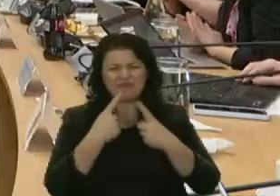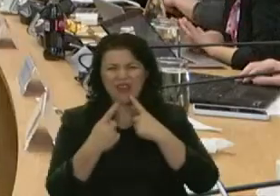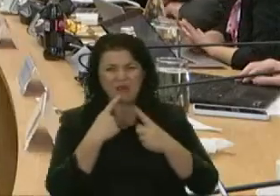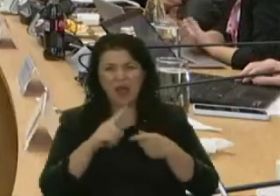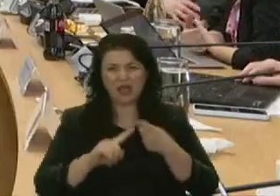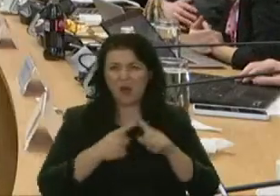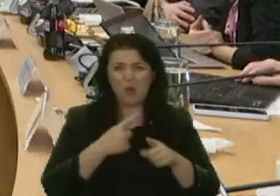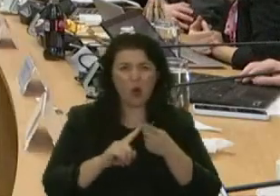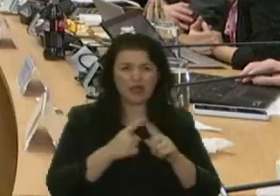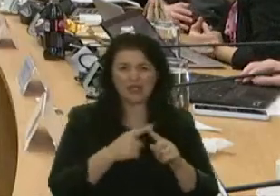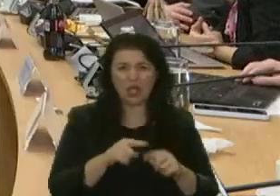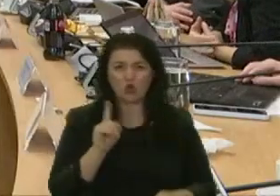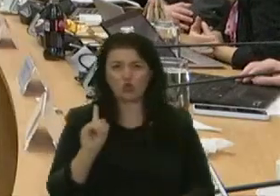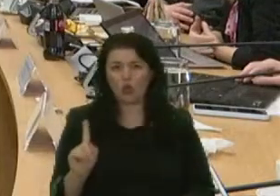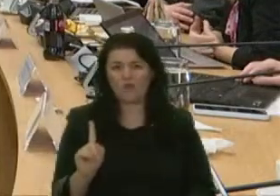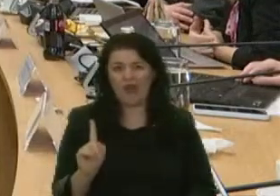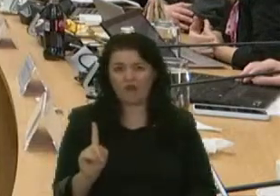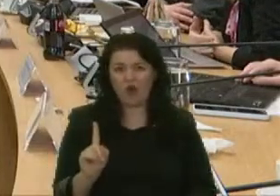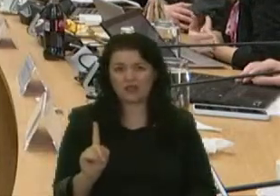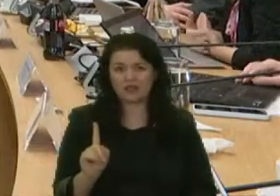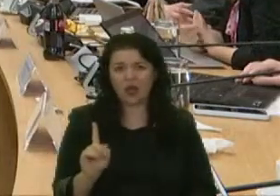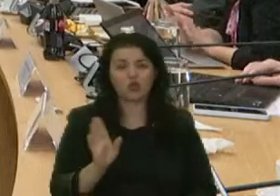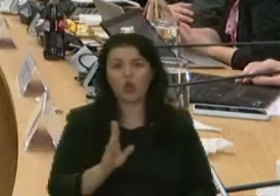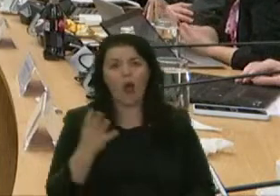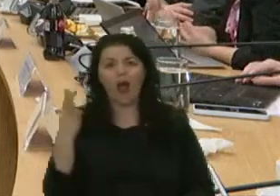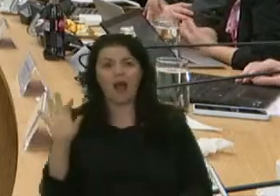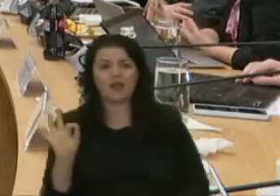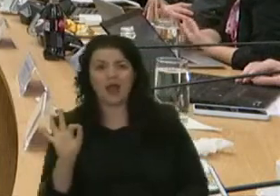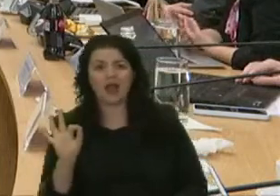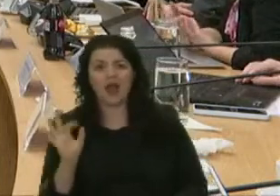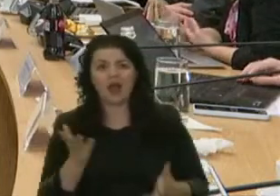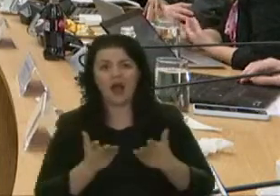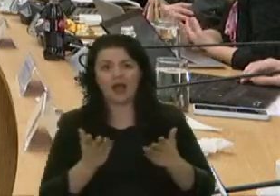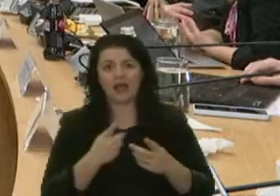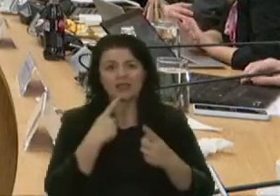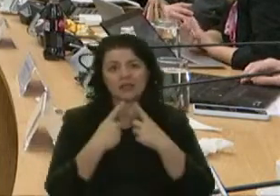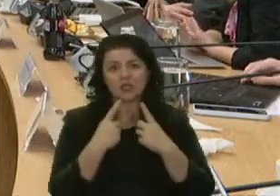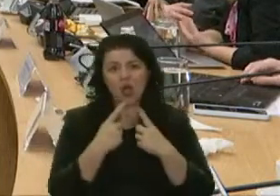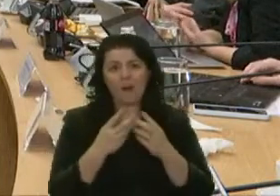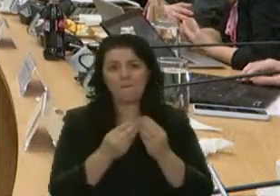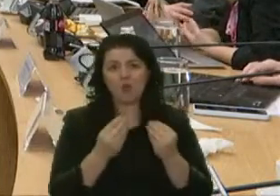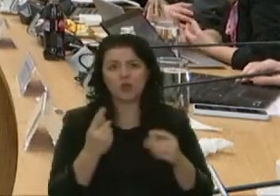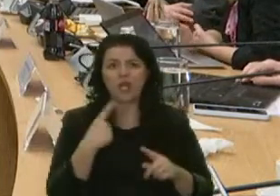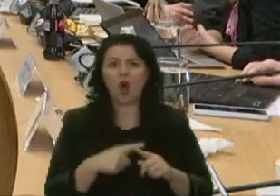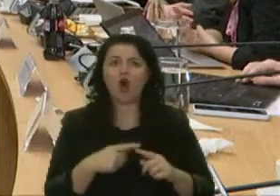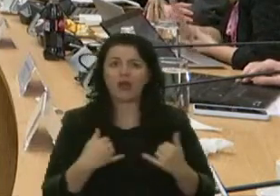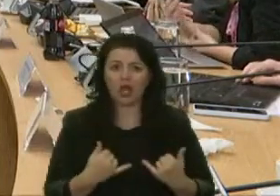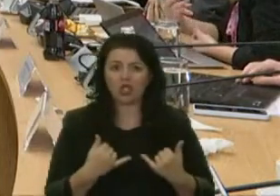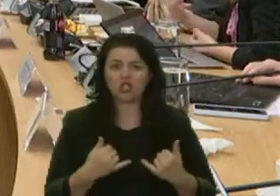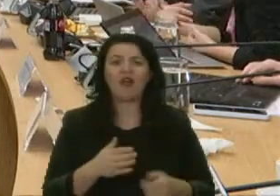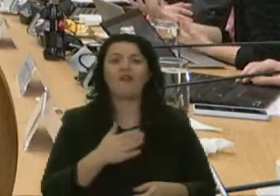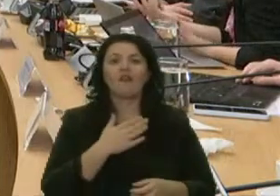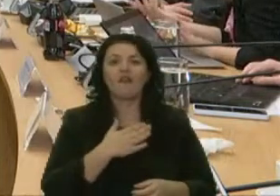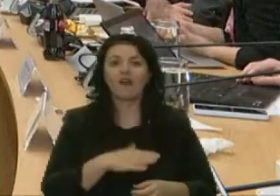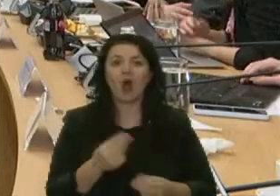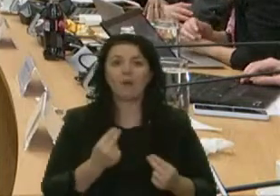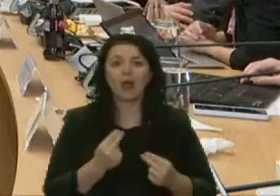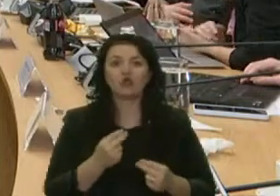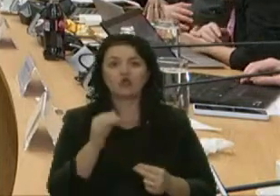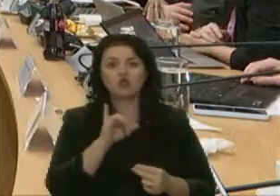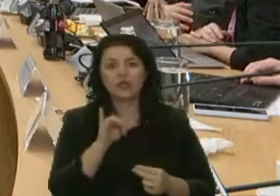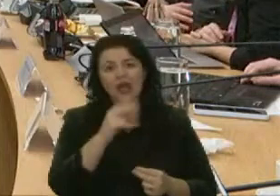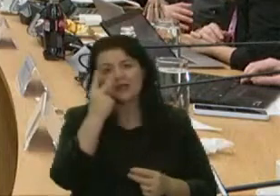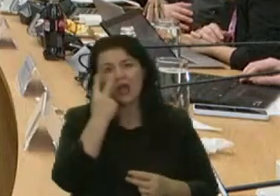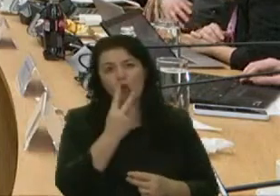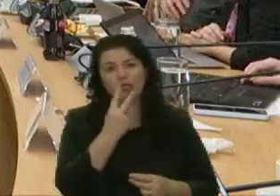politice cu dumneavoastră nu altele care le am discutat de atât de multe ori aici aș vrea însă pentru cei care se uită la